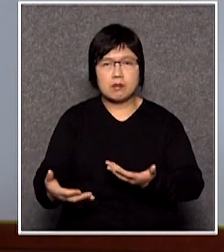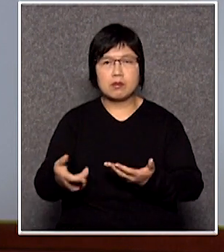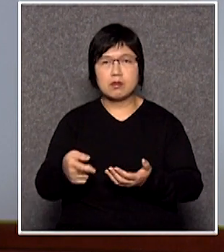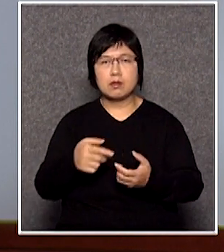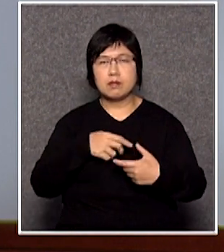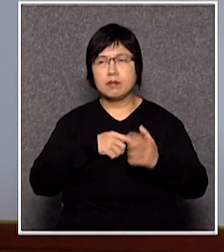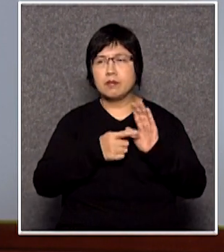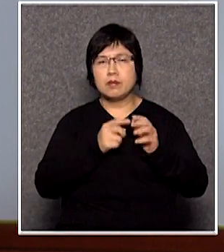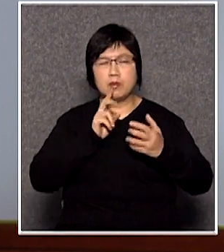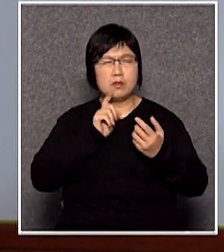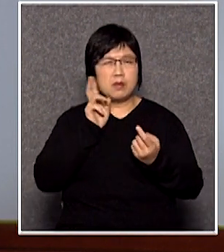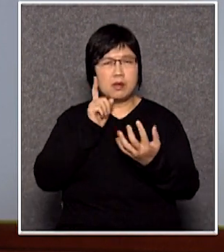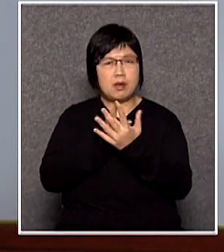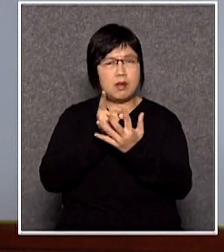銷